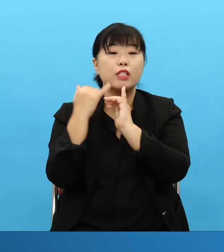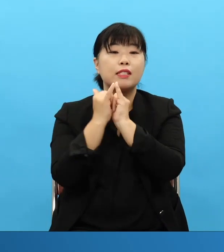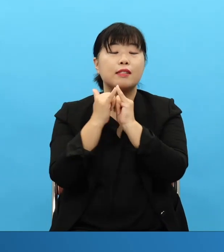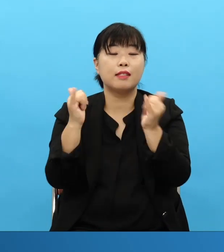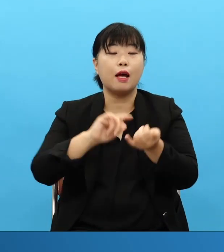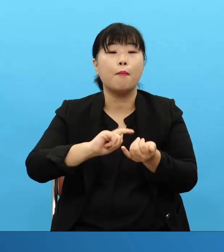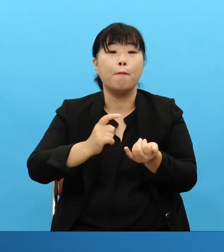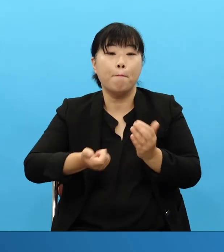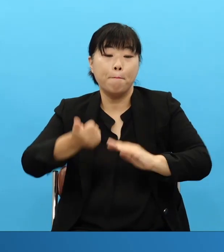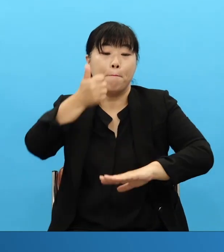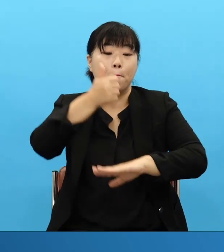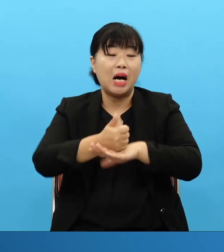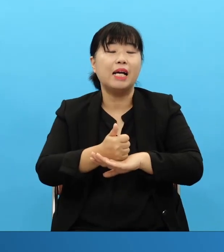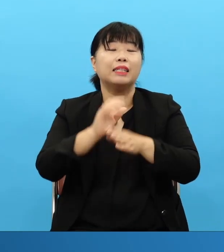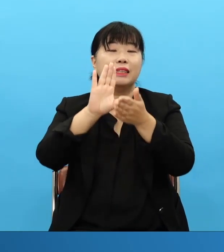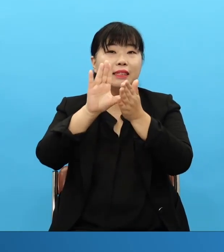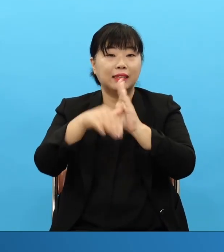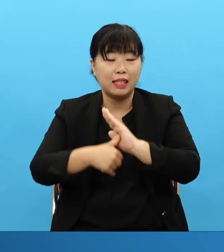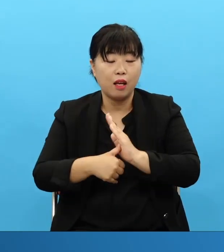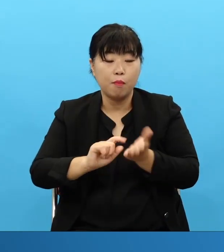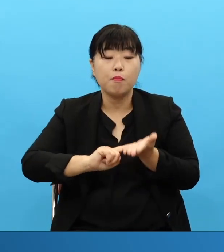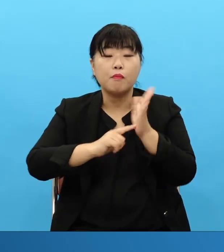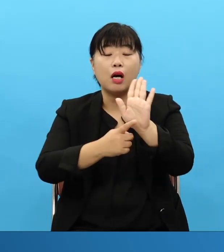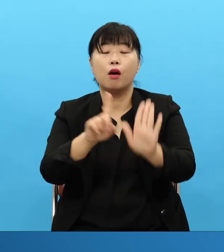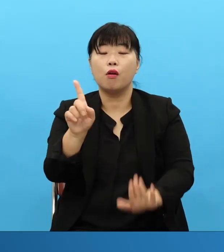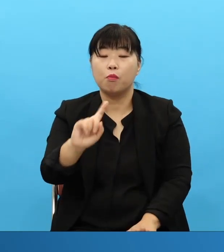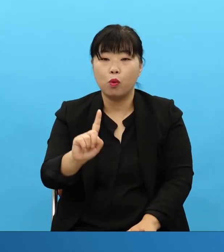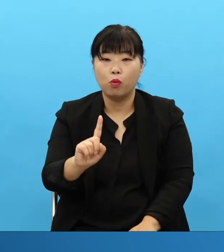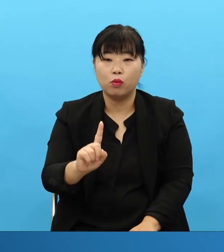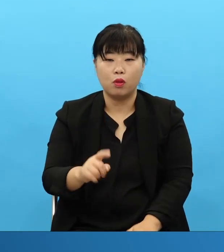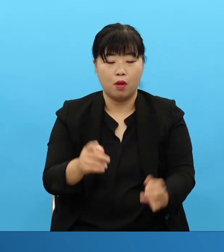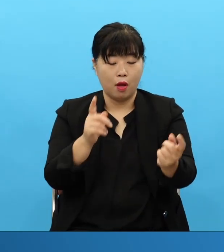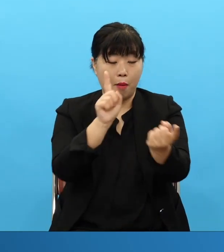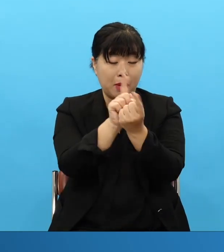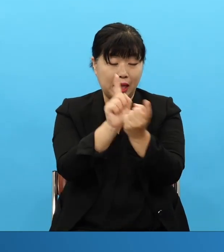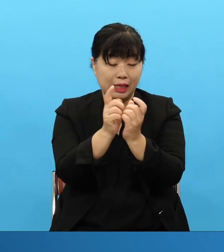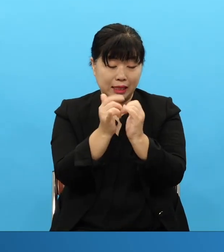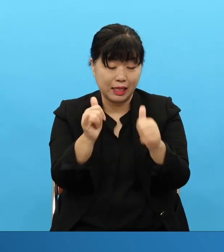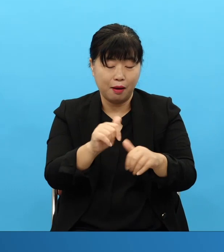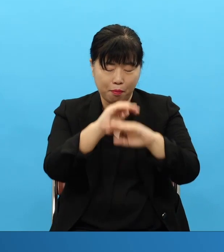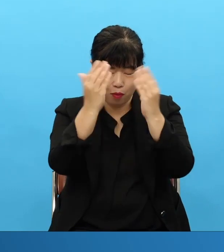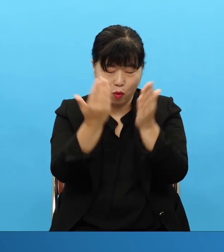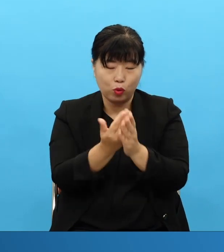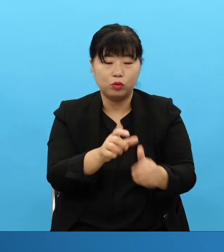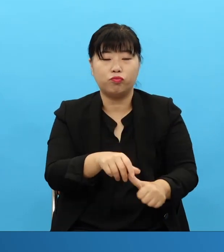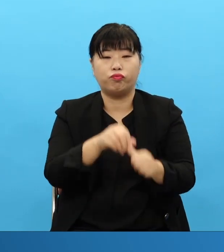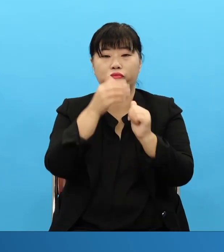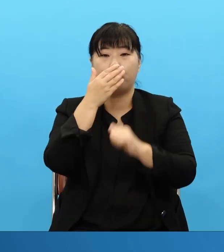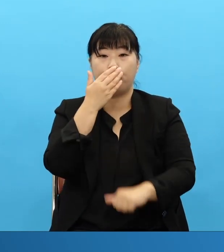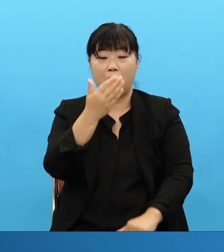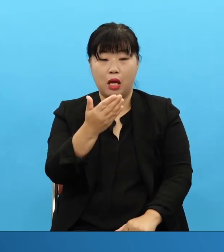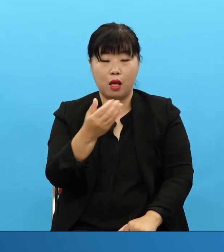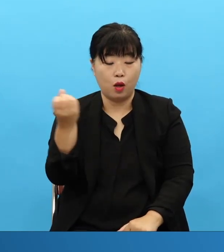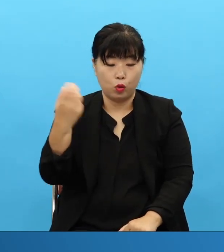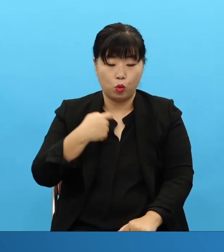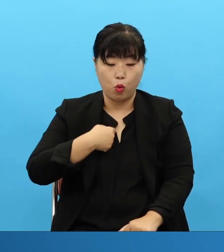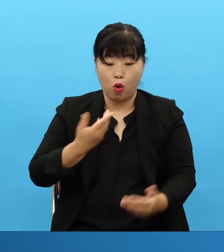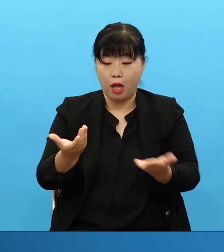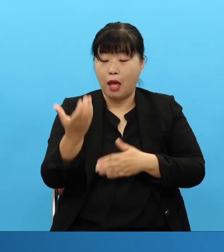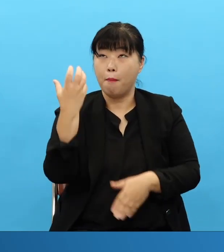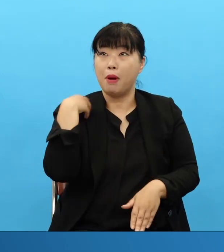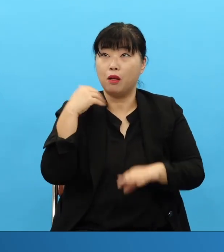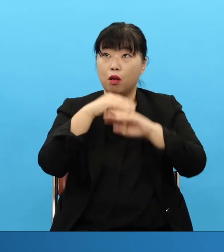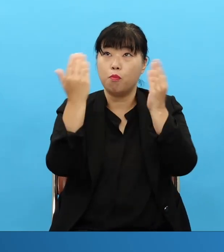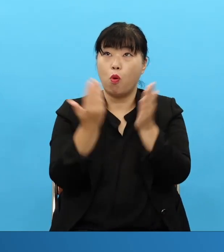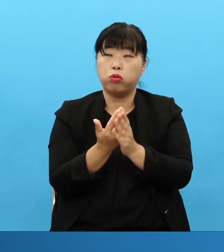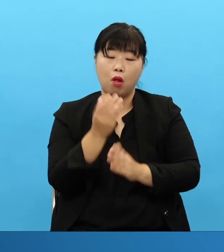And so the people that they met were revived. 그러고 그 하는 일이 살아난 겁니다. And the work they did was